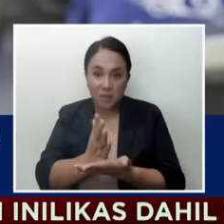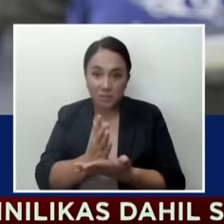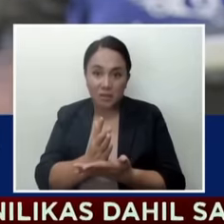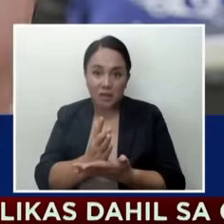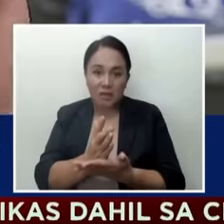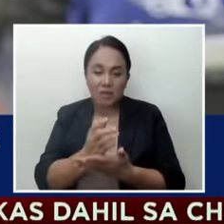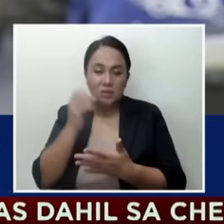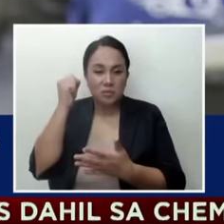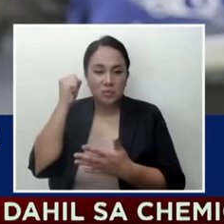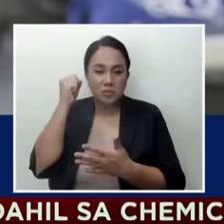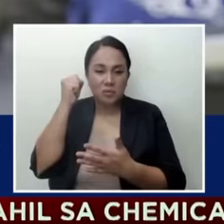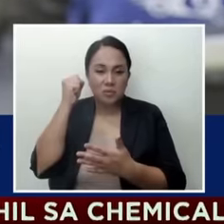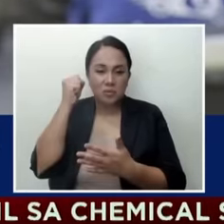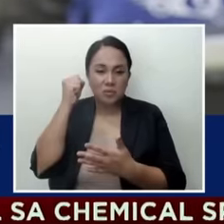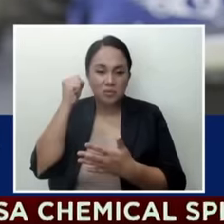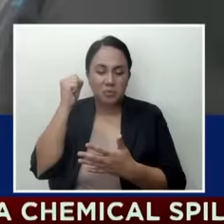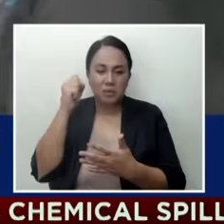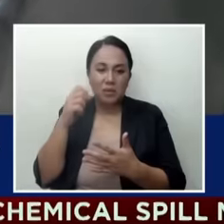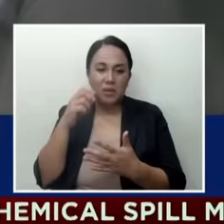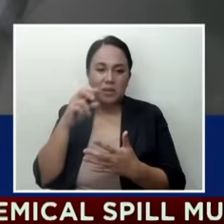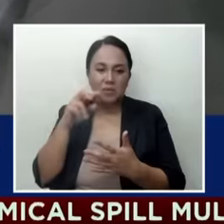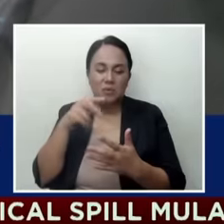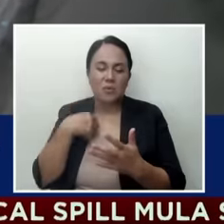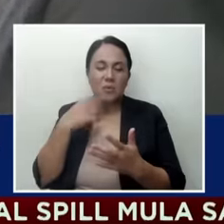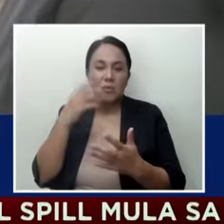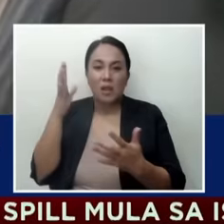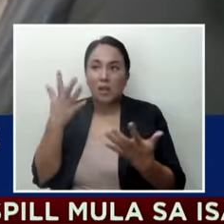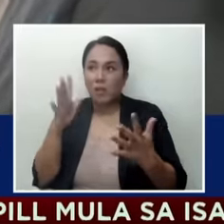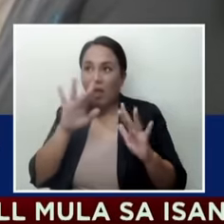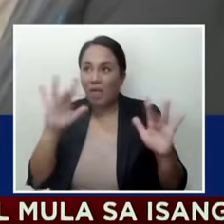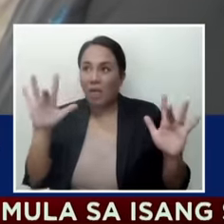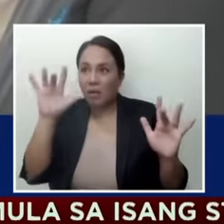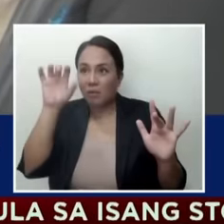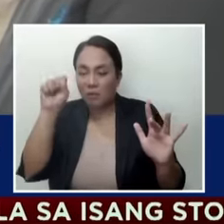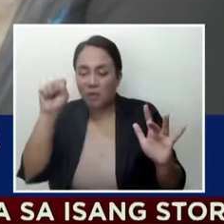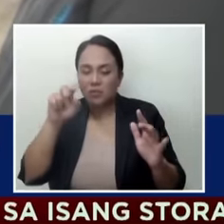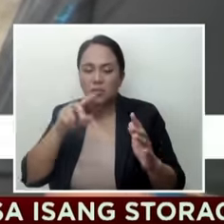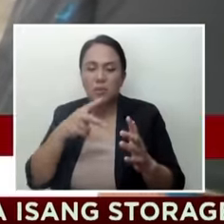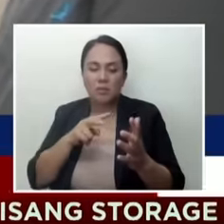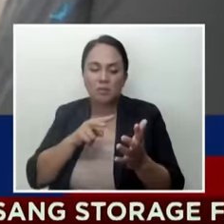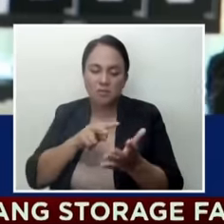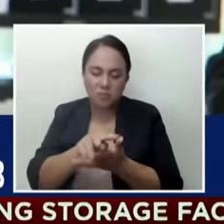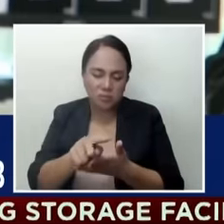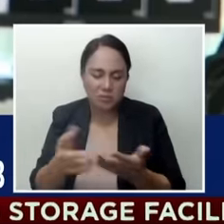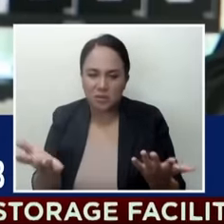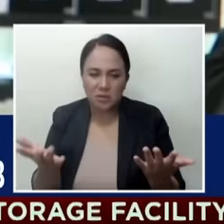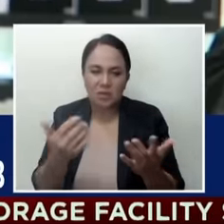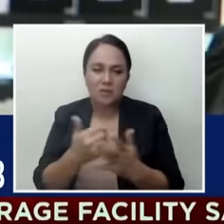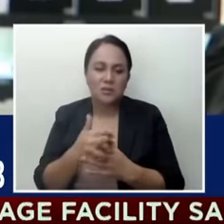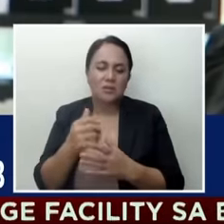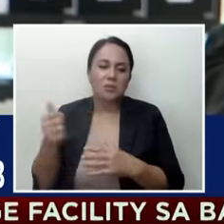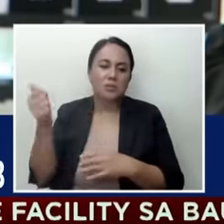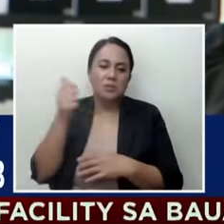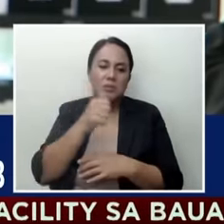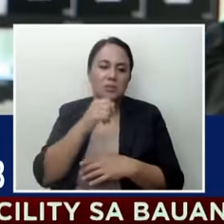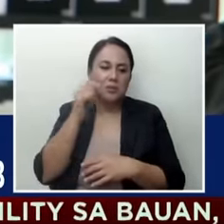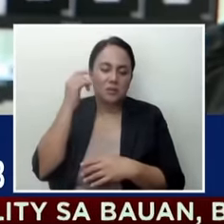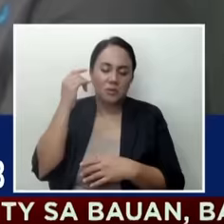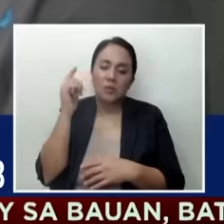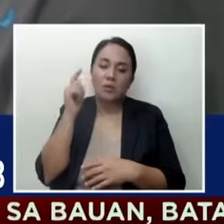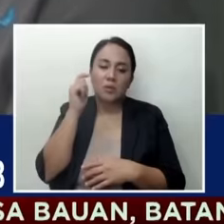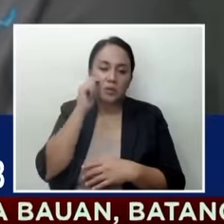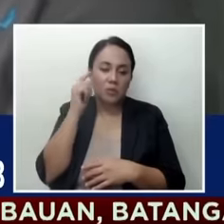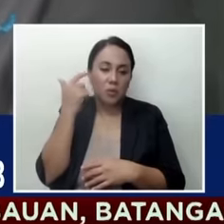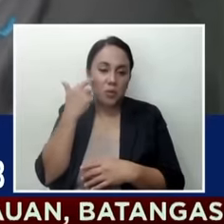Nakatayo sila eh, walang kapitan na subsob. Balik naman bilang pinuno ng LTFRB si Attorney Teofilo Guadis III,